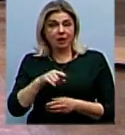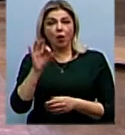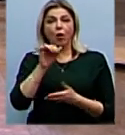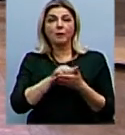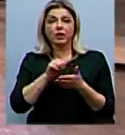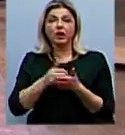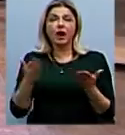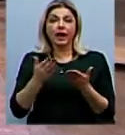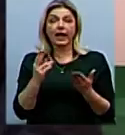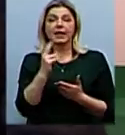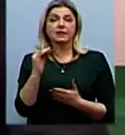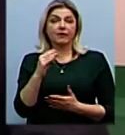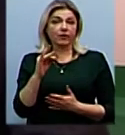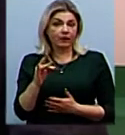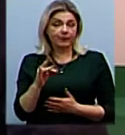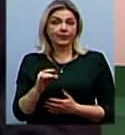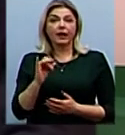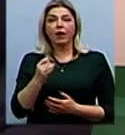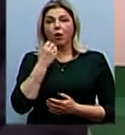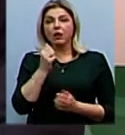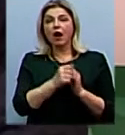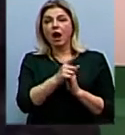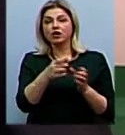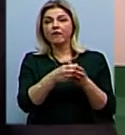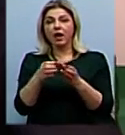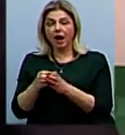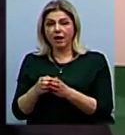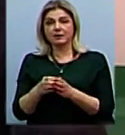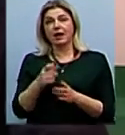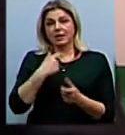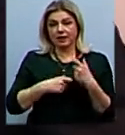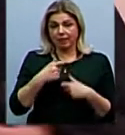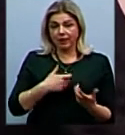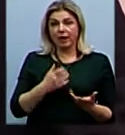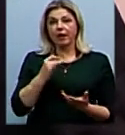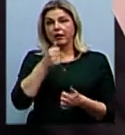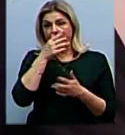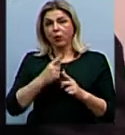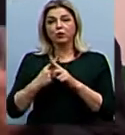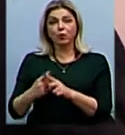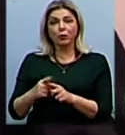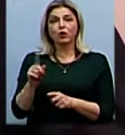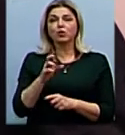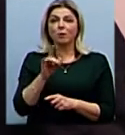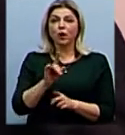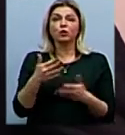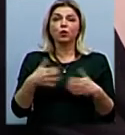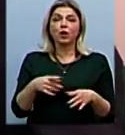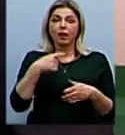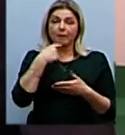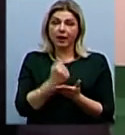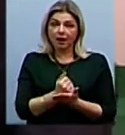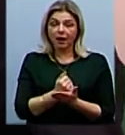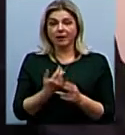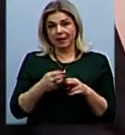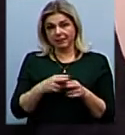якихось цифр. Коли кожна фракція тягне щось на себе і не може поступитися заради того, щоб щось вже прийняти. Да?